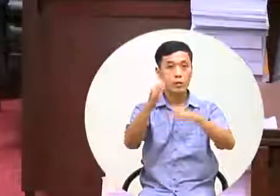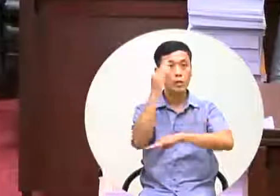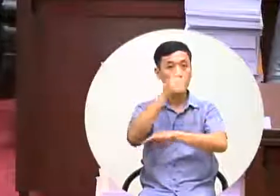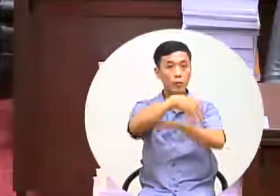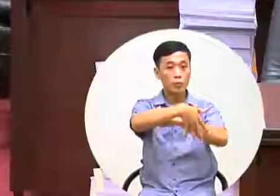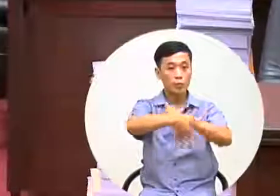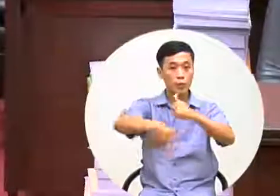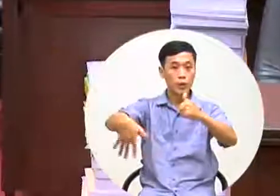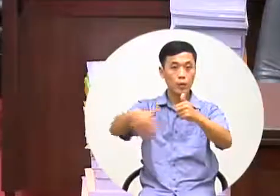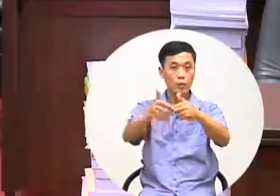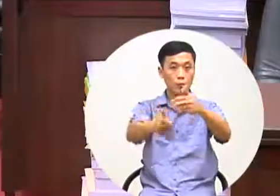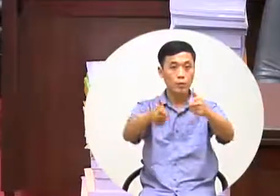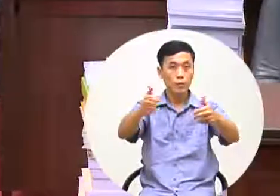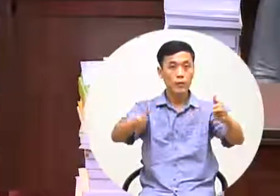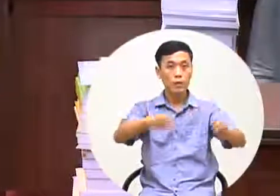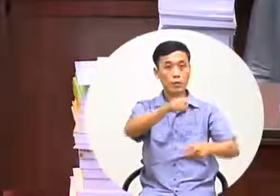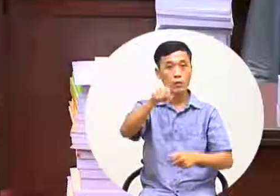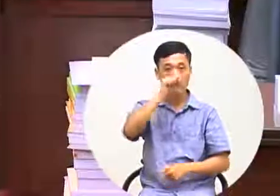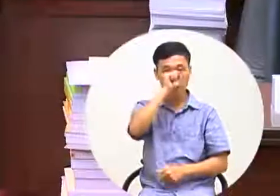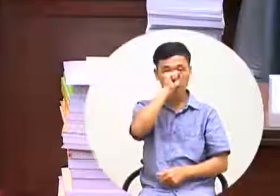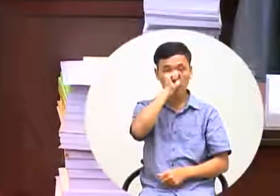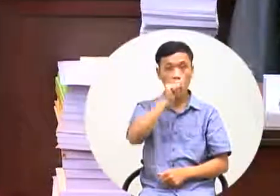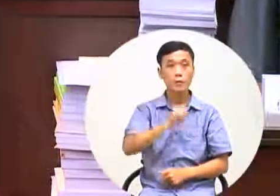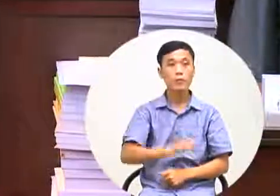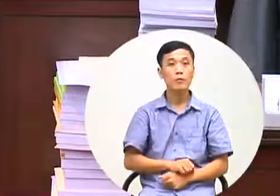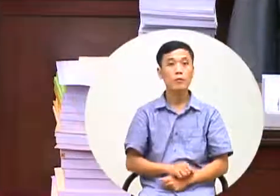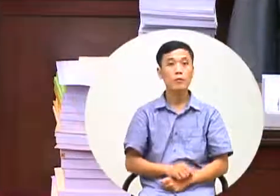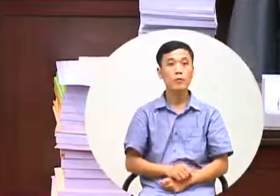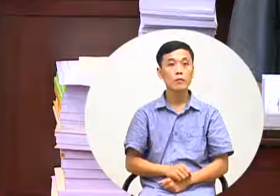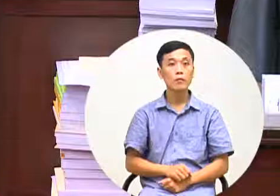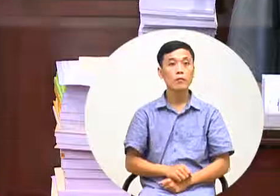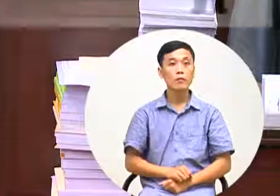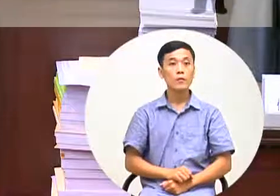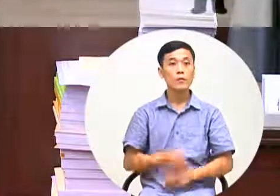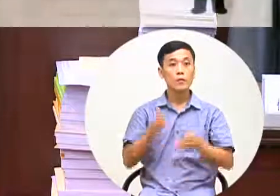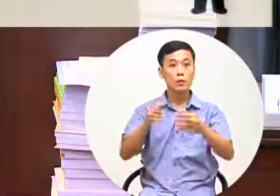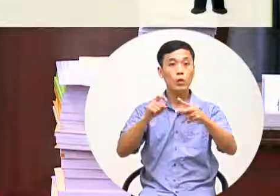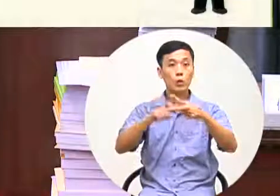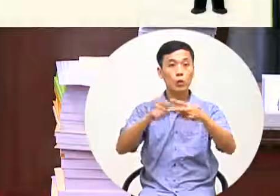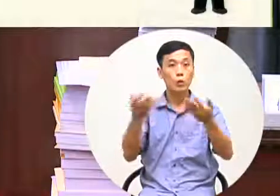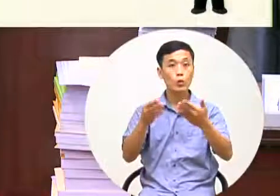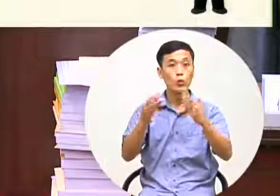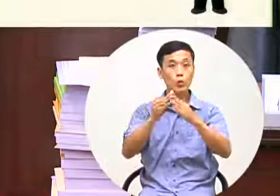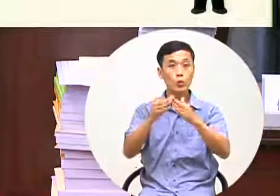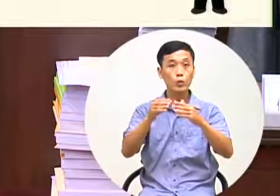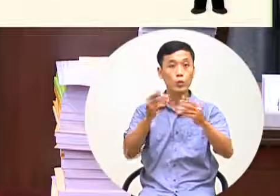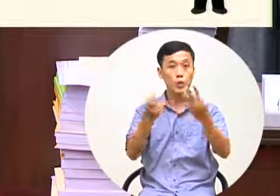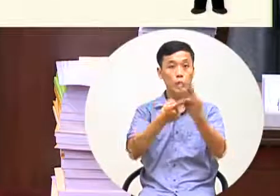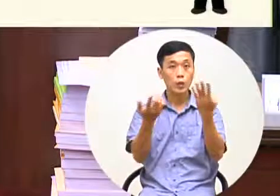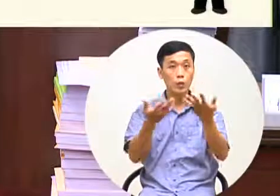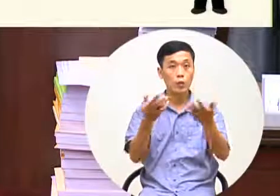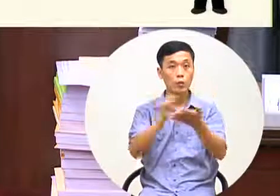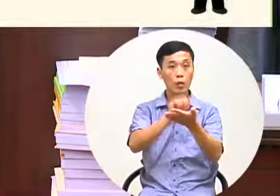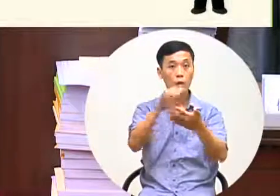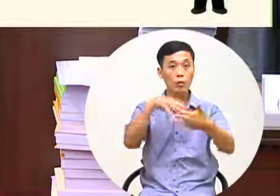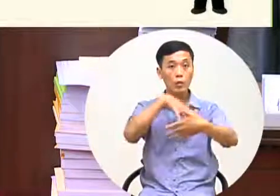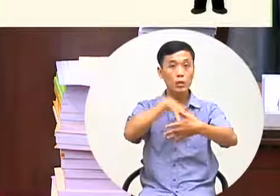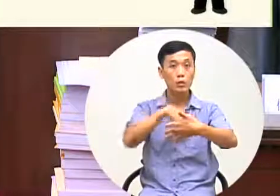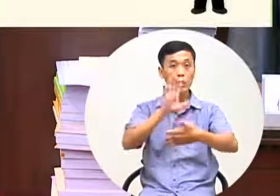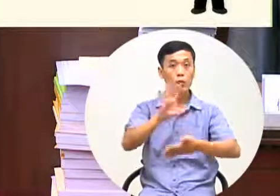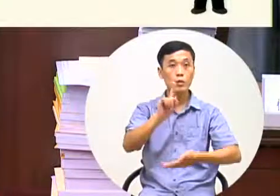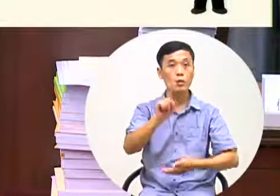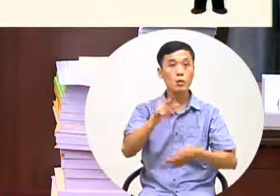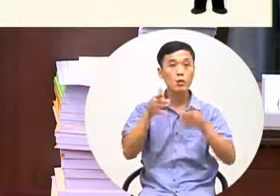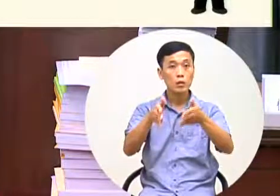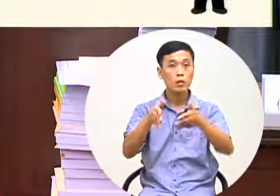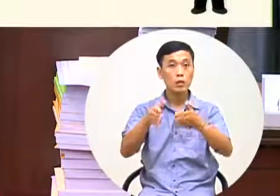好。这个咱这个公务局这个业务报告里面就有写到，咱这个建设文教福利场